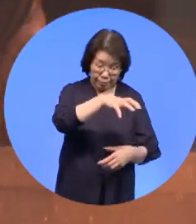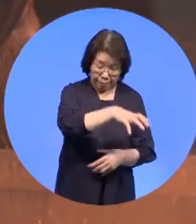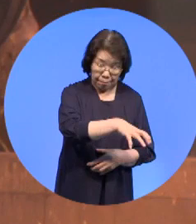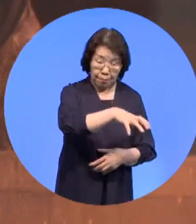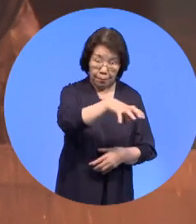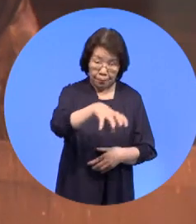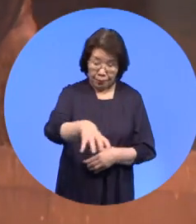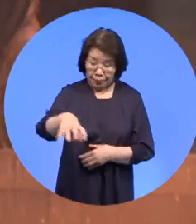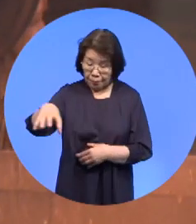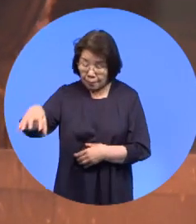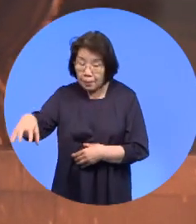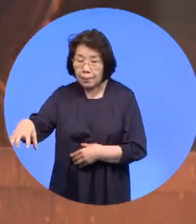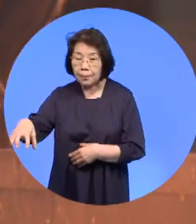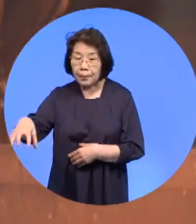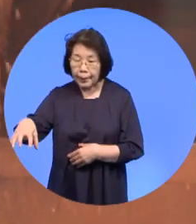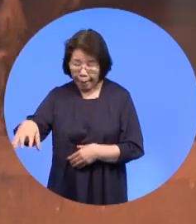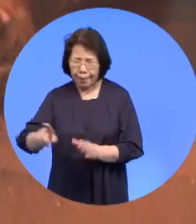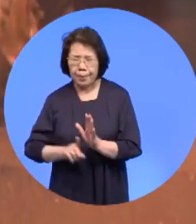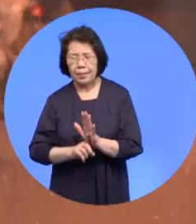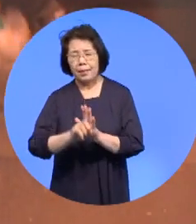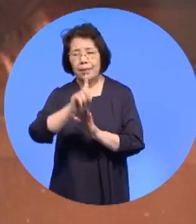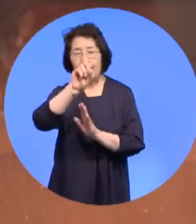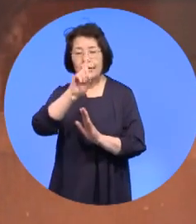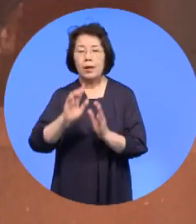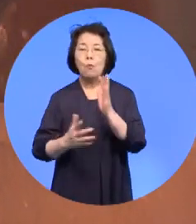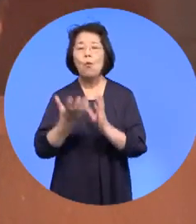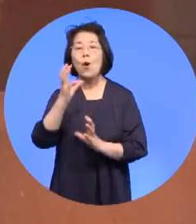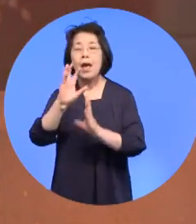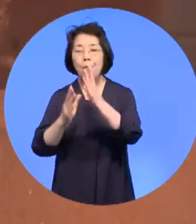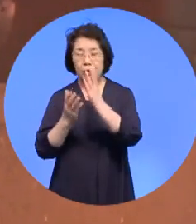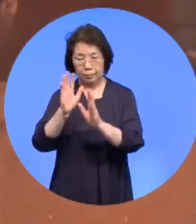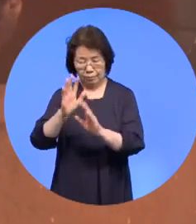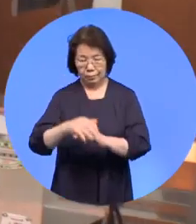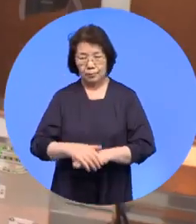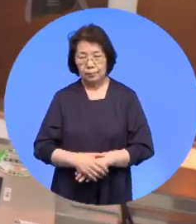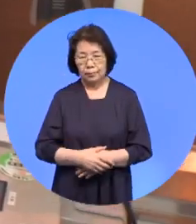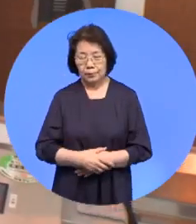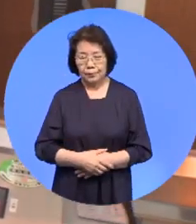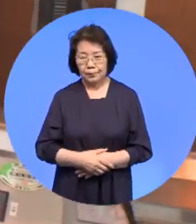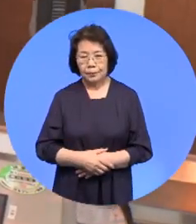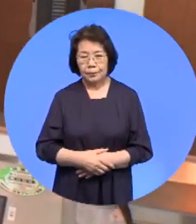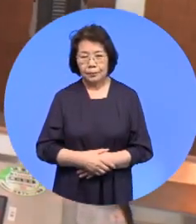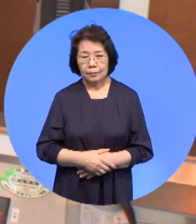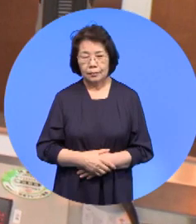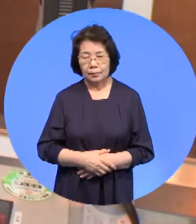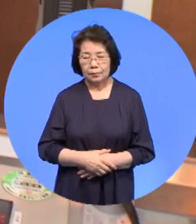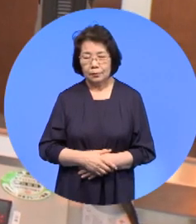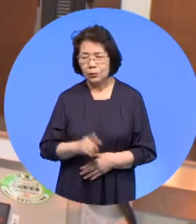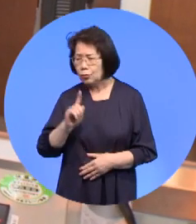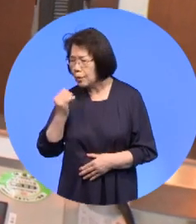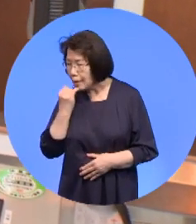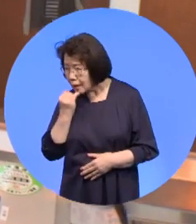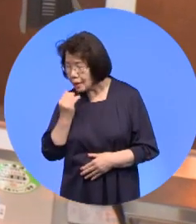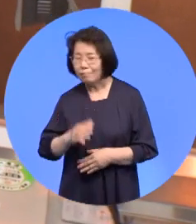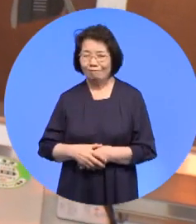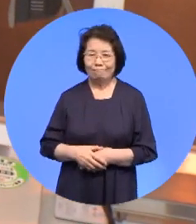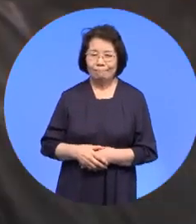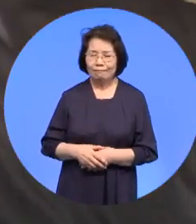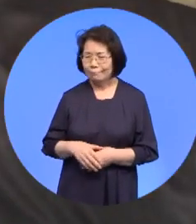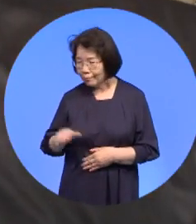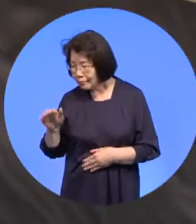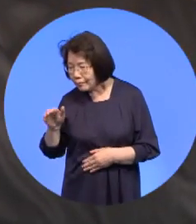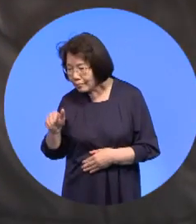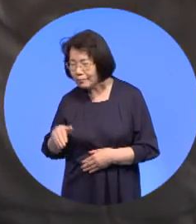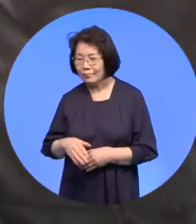れ高温で焼却されるというシステムなんですってねバカッ大丈夫だと思いますよね